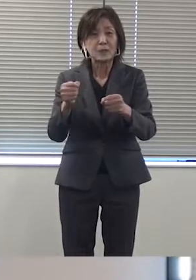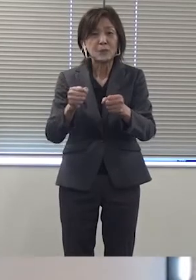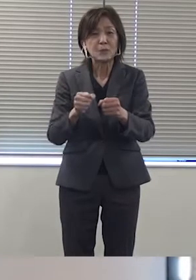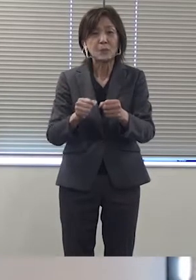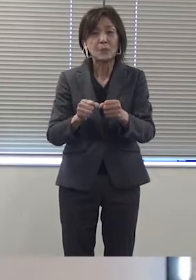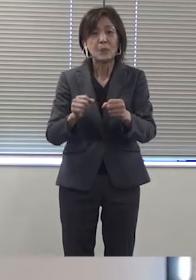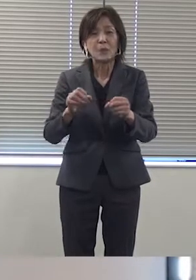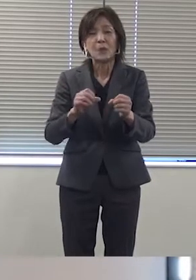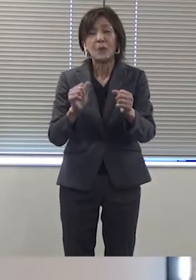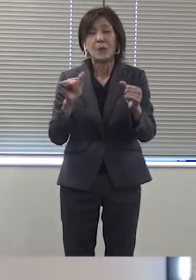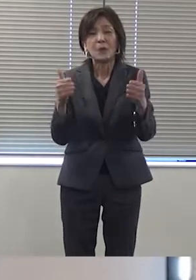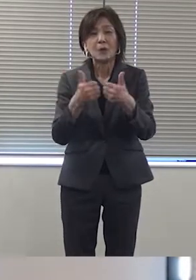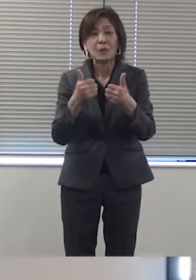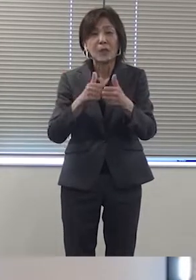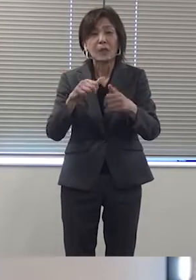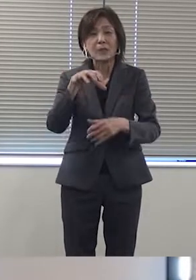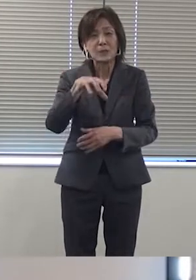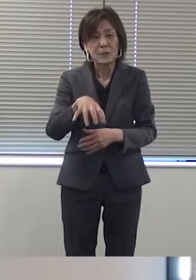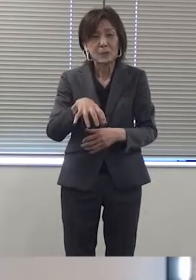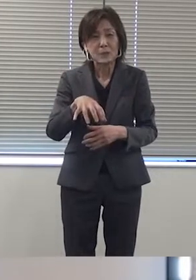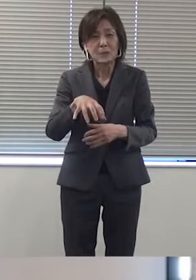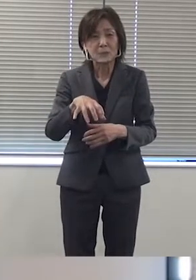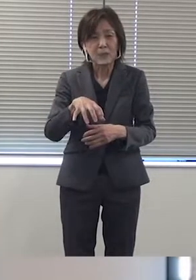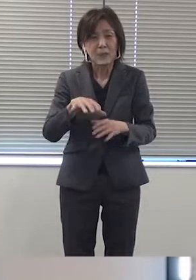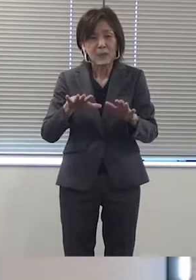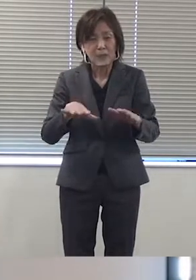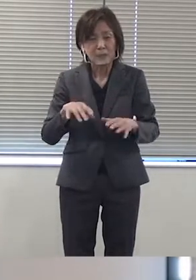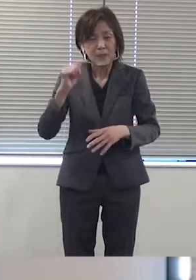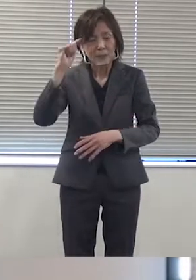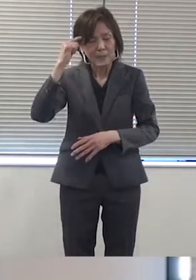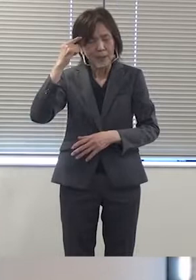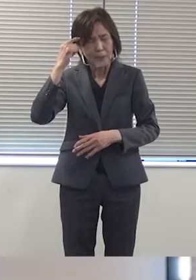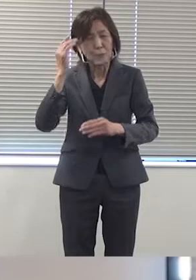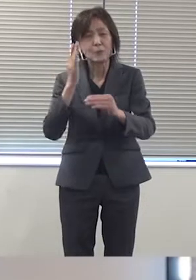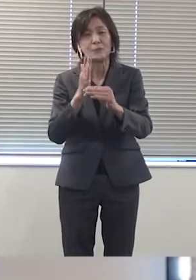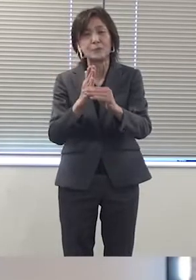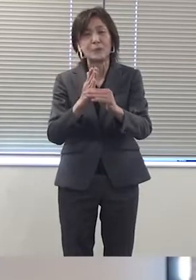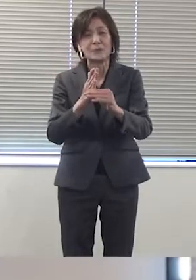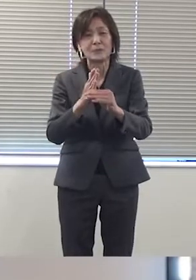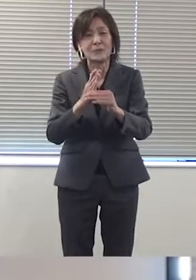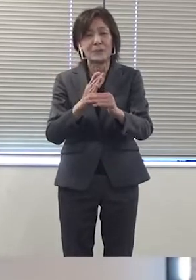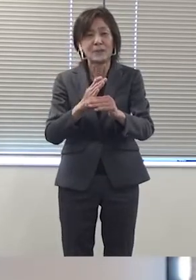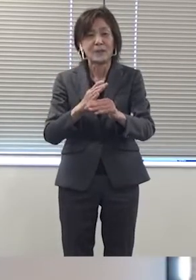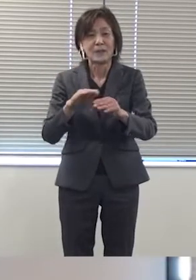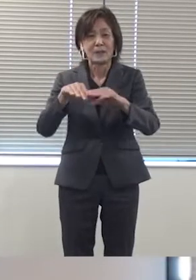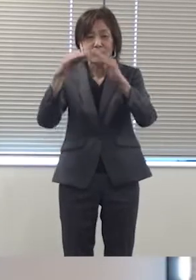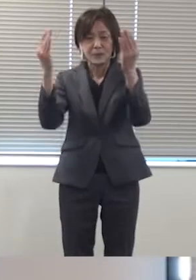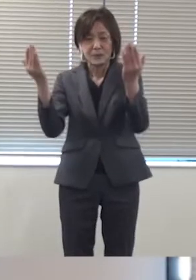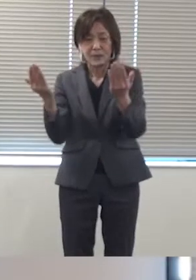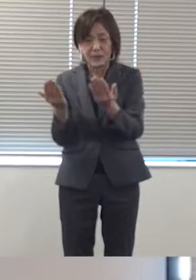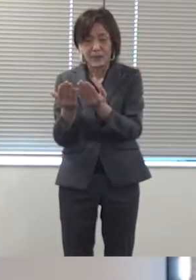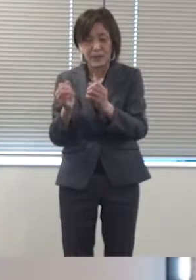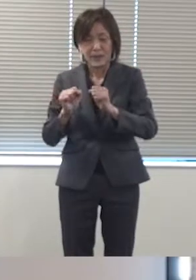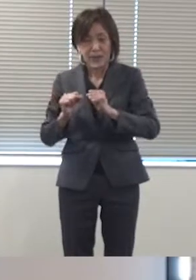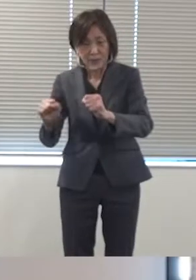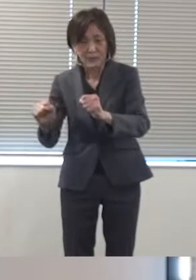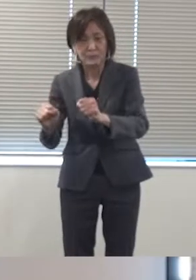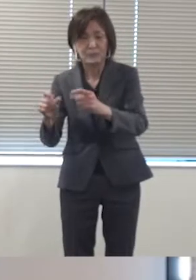ておりますが、3つの案で検討しております。すべて平常通りやるフルスペックの案